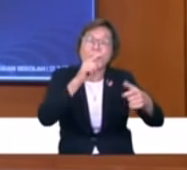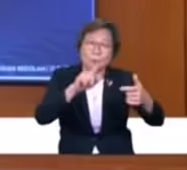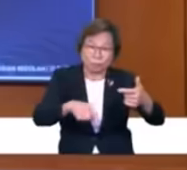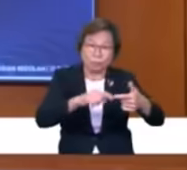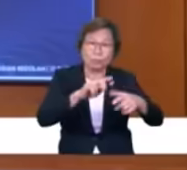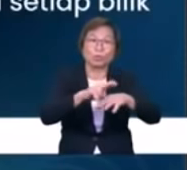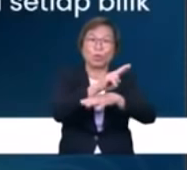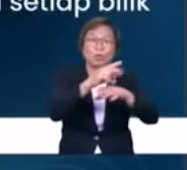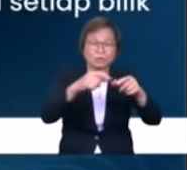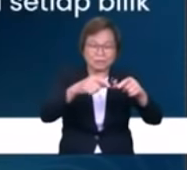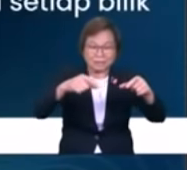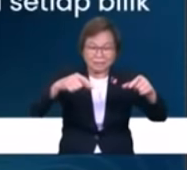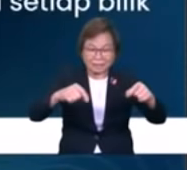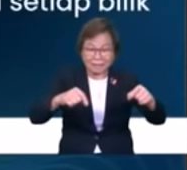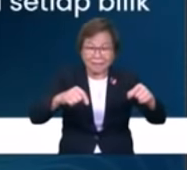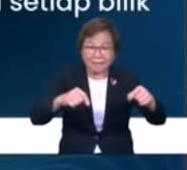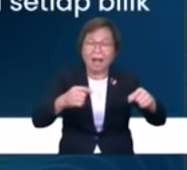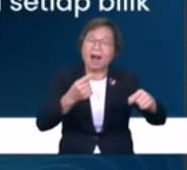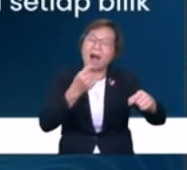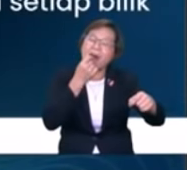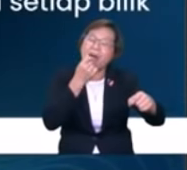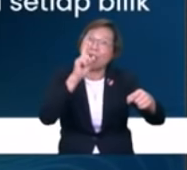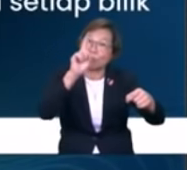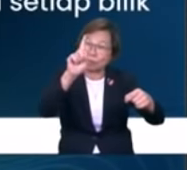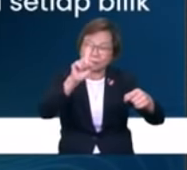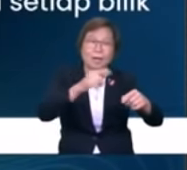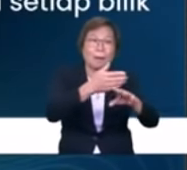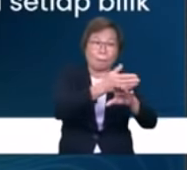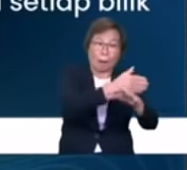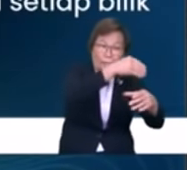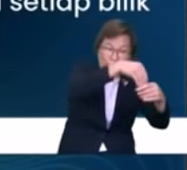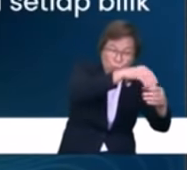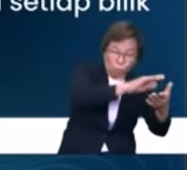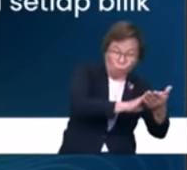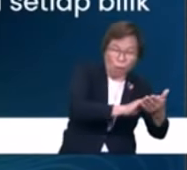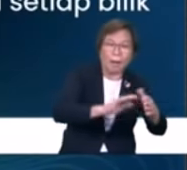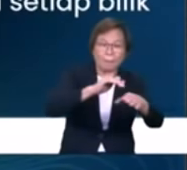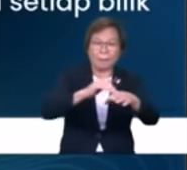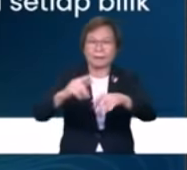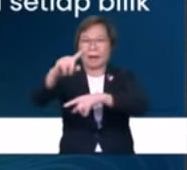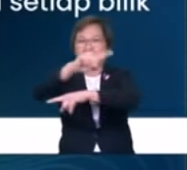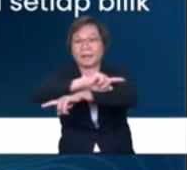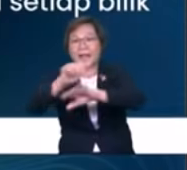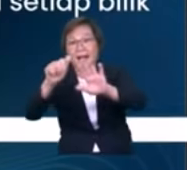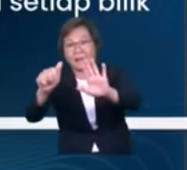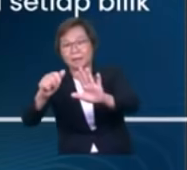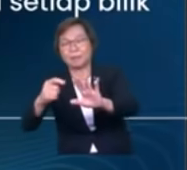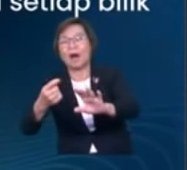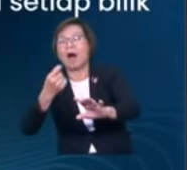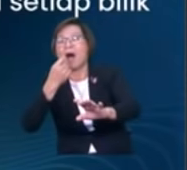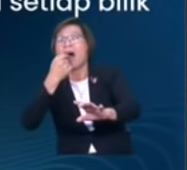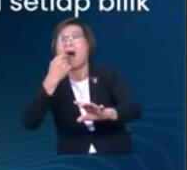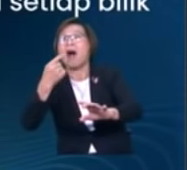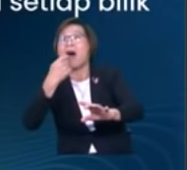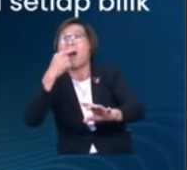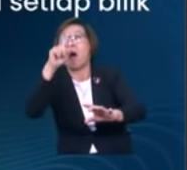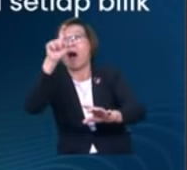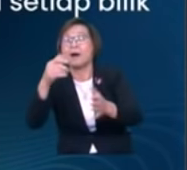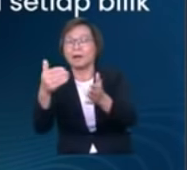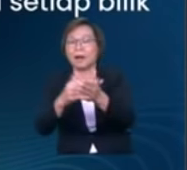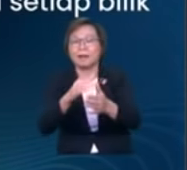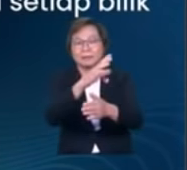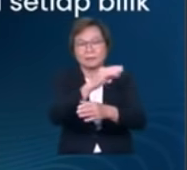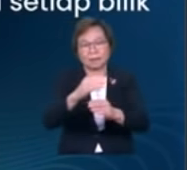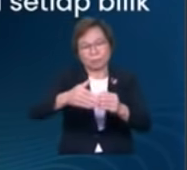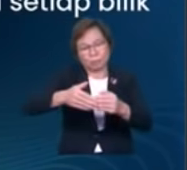19 menggunakan test kit yang kedua pada hari keenam mereka akan dites sekali lagi dapat Hai